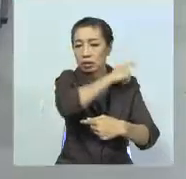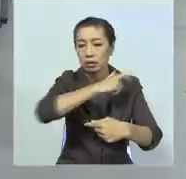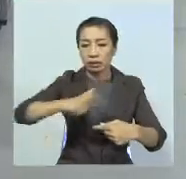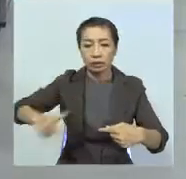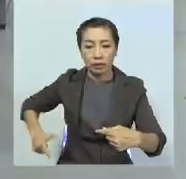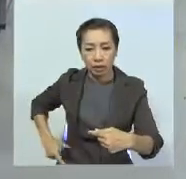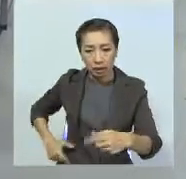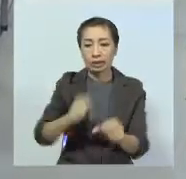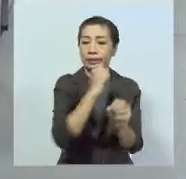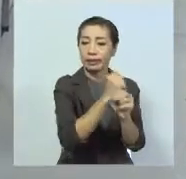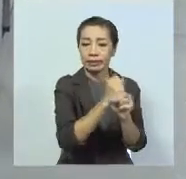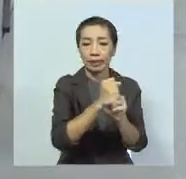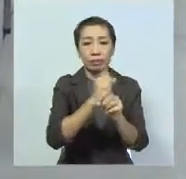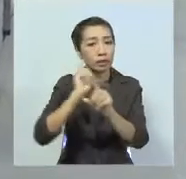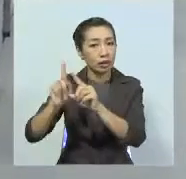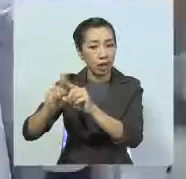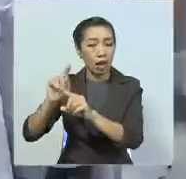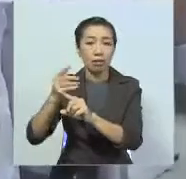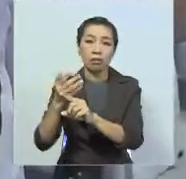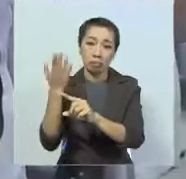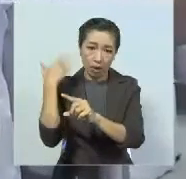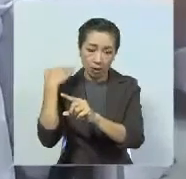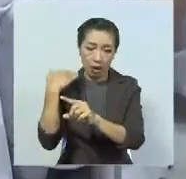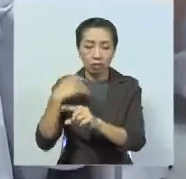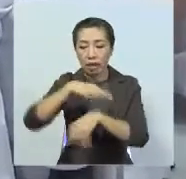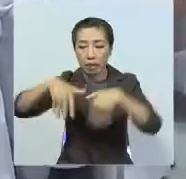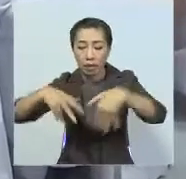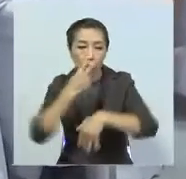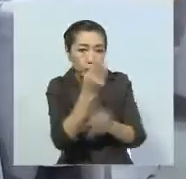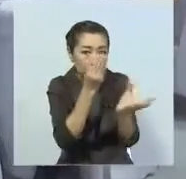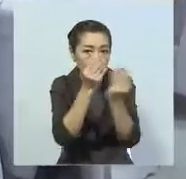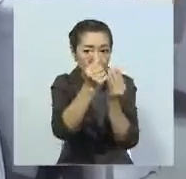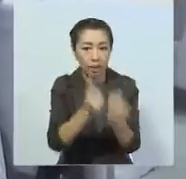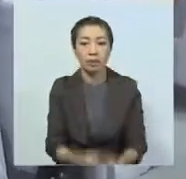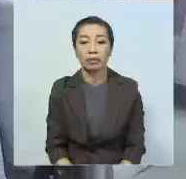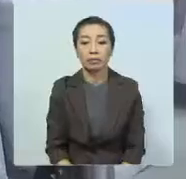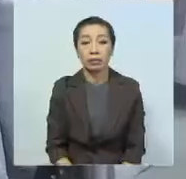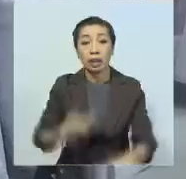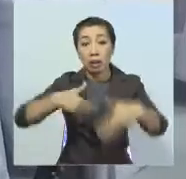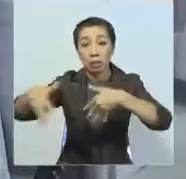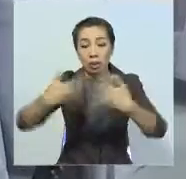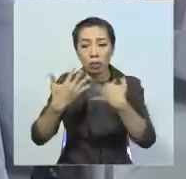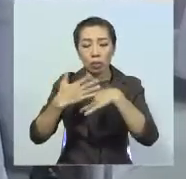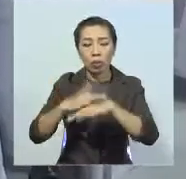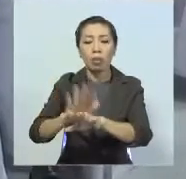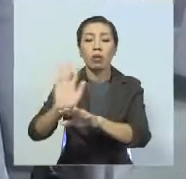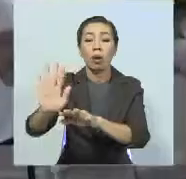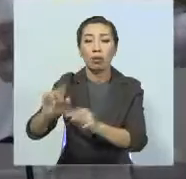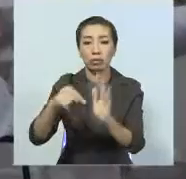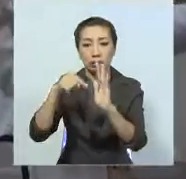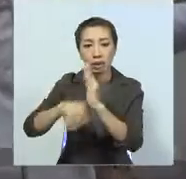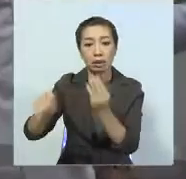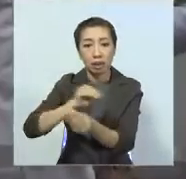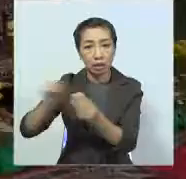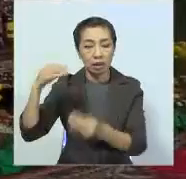มเด็จพระปรมินทรมหาภูมิพลอดุลยเดชบรมนาถบพิตรให้ชมอีกด้วย ประชาชนทุกหมู่เหล่าชาวจังหวัดฉะเชิงเ